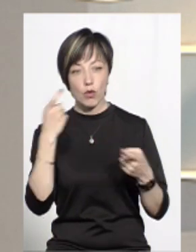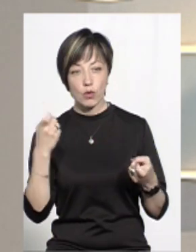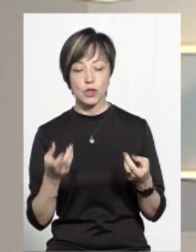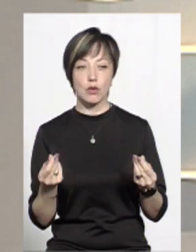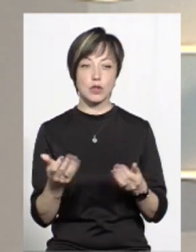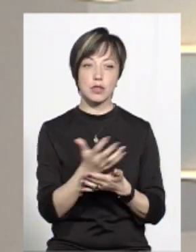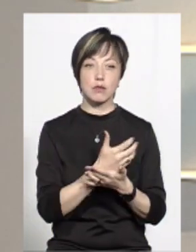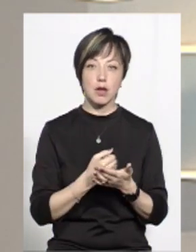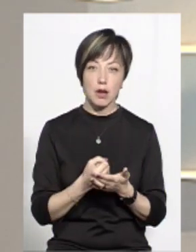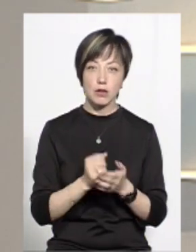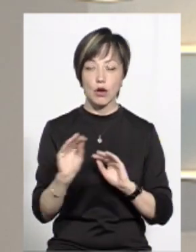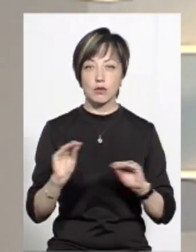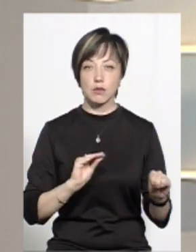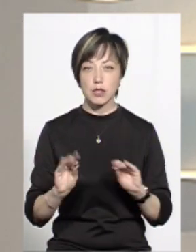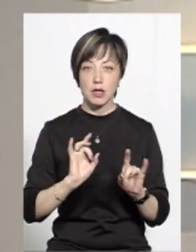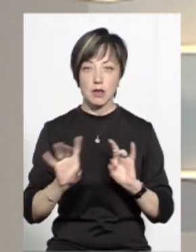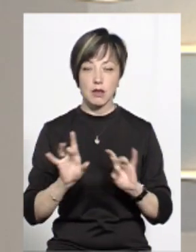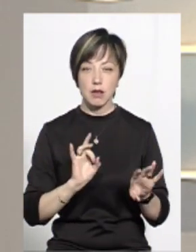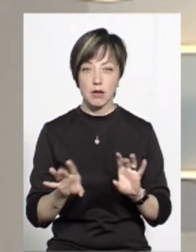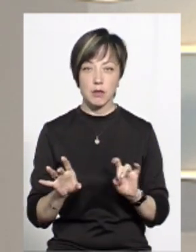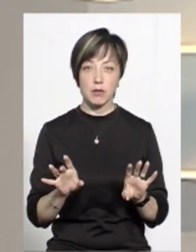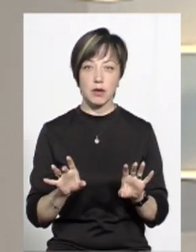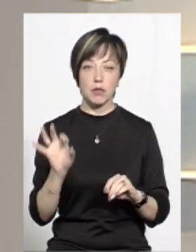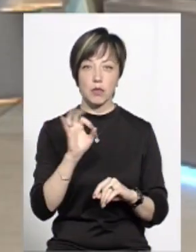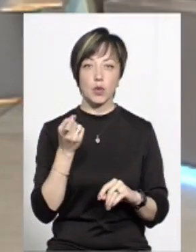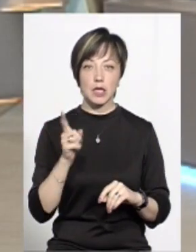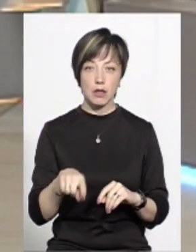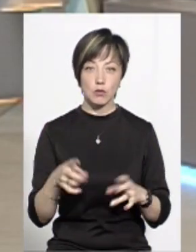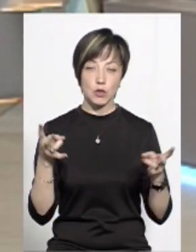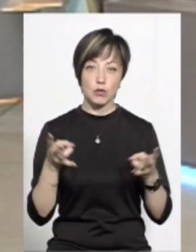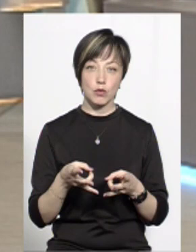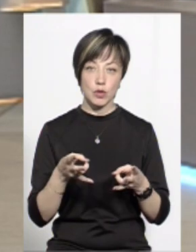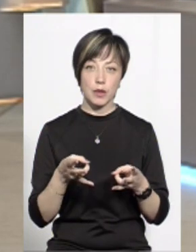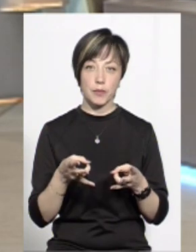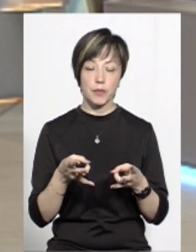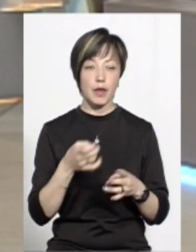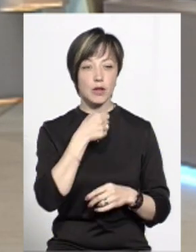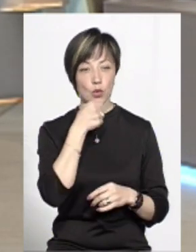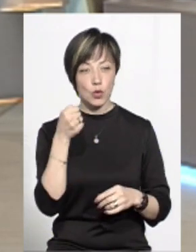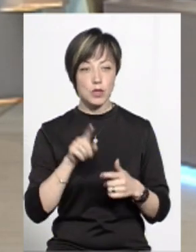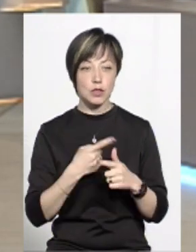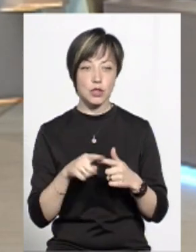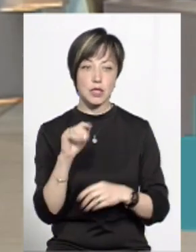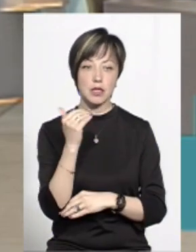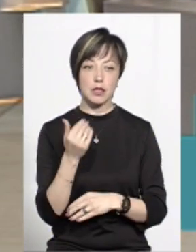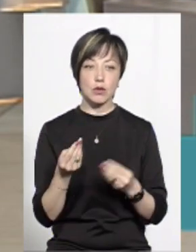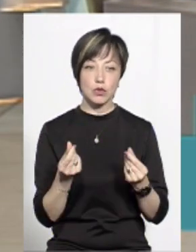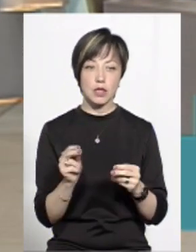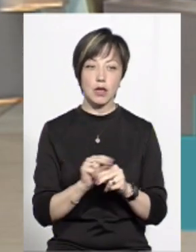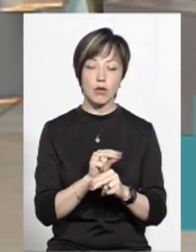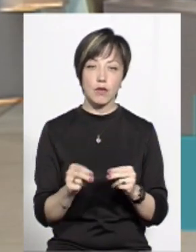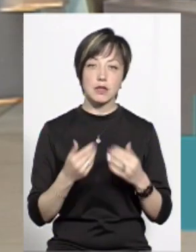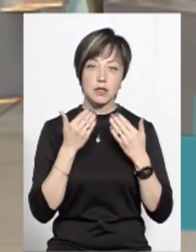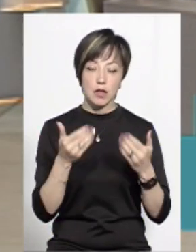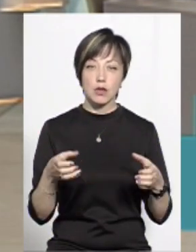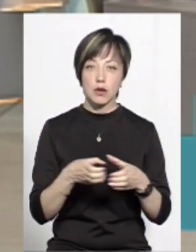оголошення, так, розміщується у засобах масової інформації про те, що потребує там людина, доросла чи дитина, коштів на лікування, і звертаються